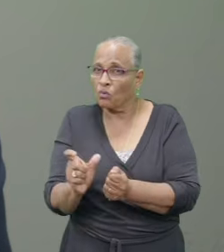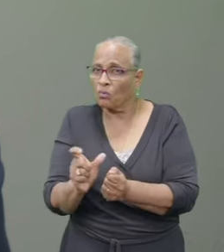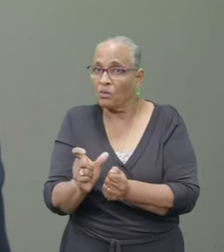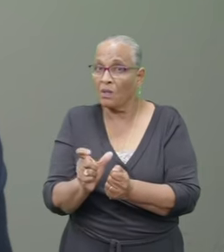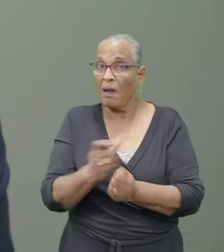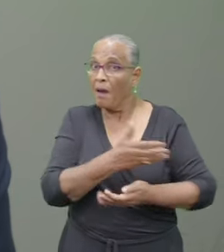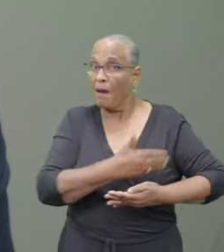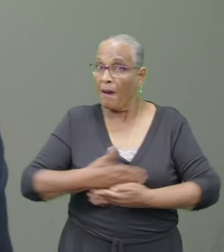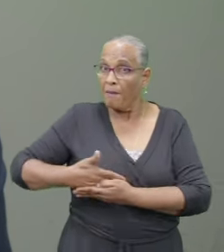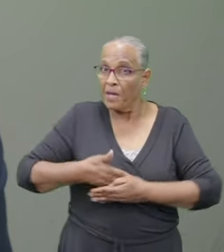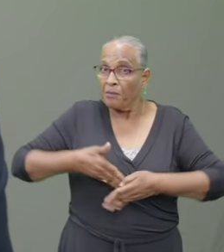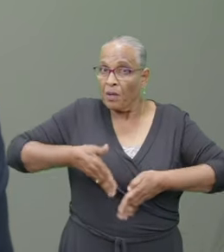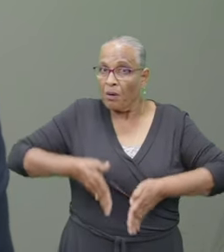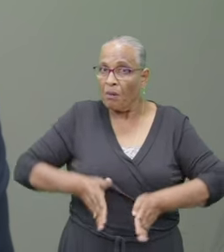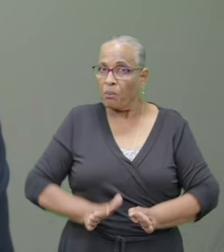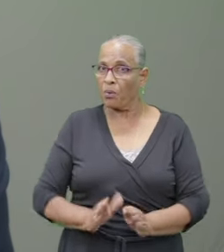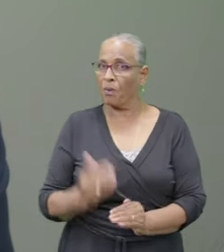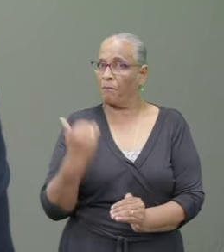pasgeborenen.